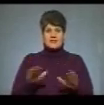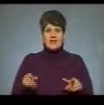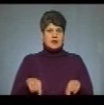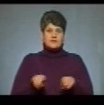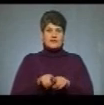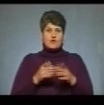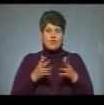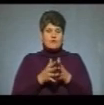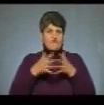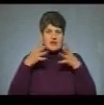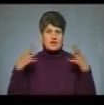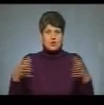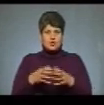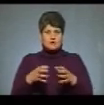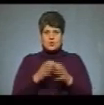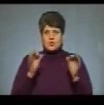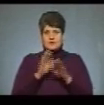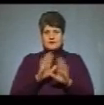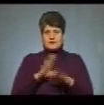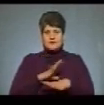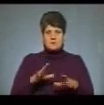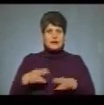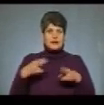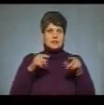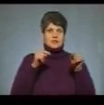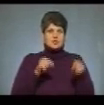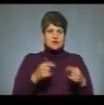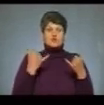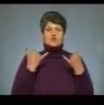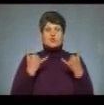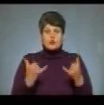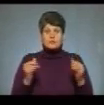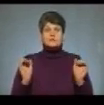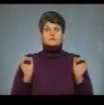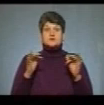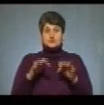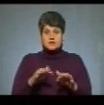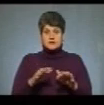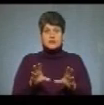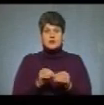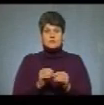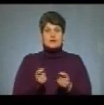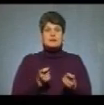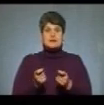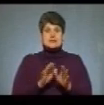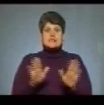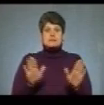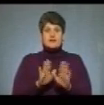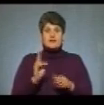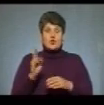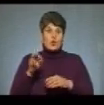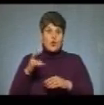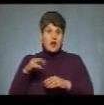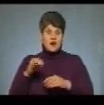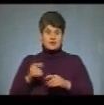такому великому колективі ми ніколи не співали. Приїхали сюди, сьогодні ми зійшлися разом з адміністрацією, заспівали колядки, це